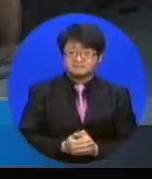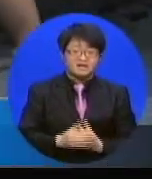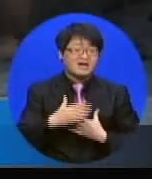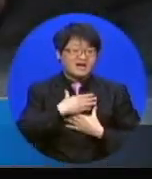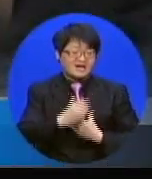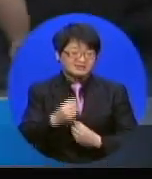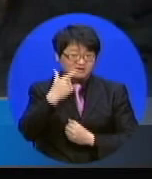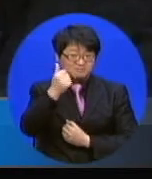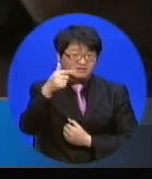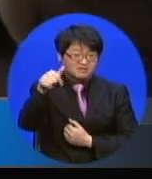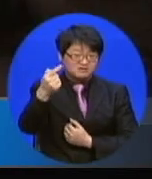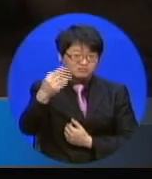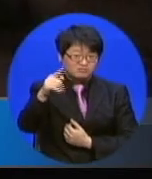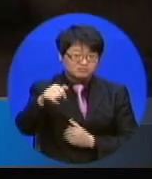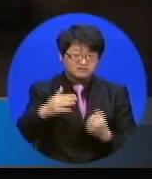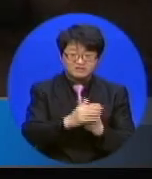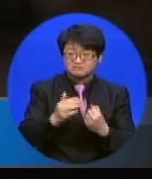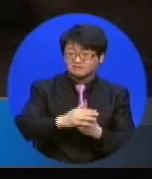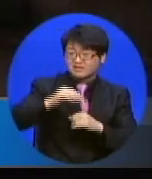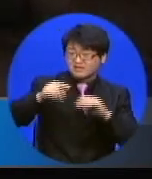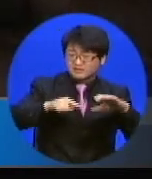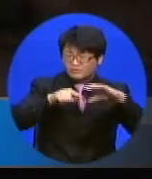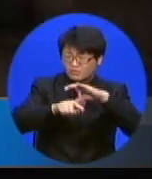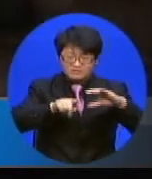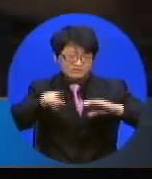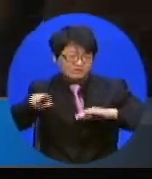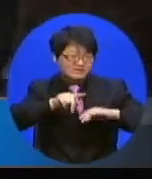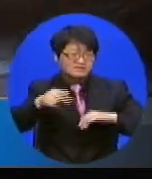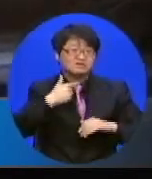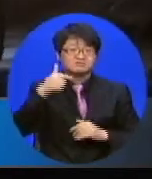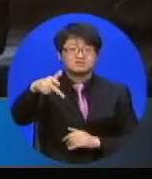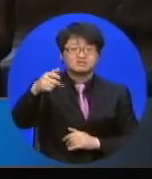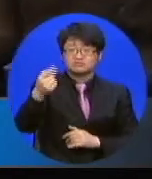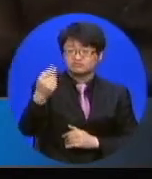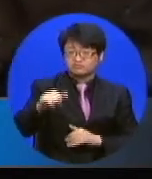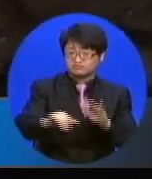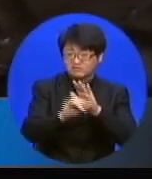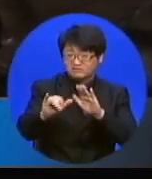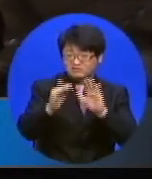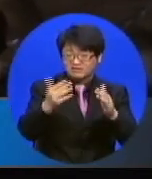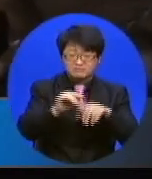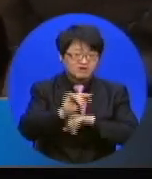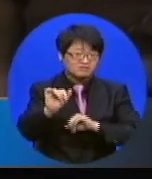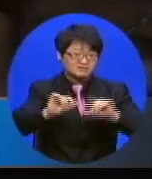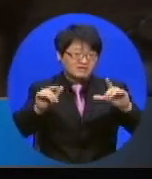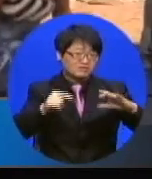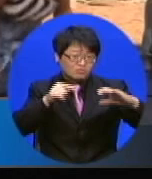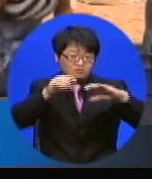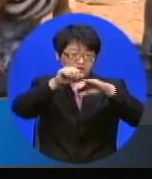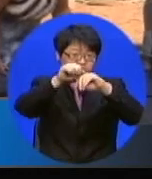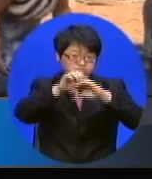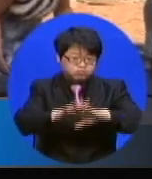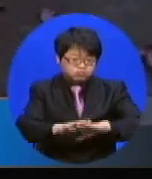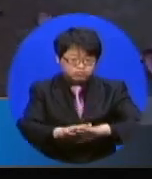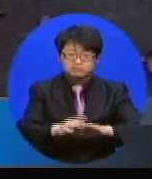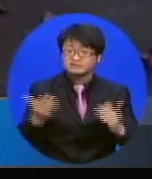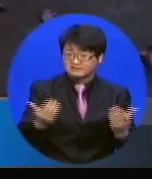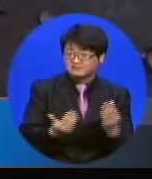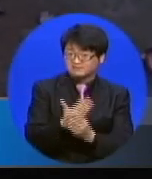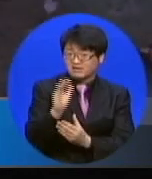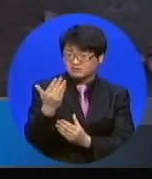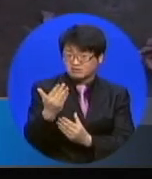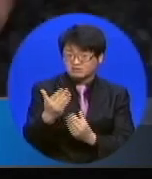안전지상주의 아빠 그루그 때문에 동굴 주변을 떠난 적이 없는 크루즈 패밀리. 하지만 어느 날 동굴이 무너지는 초유의 사태가